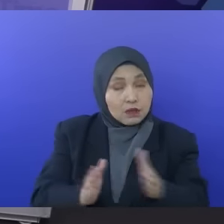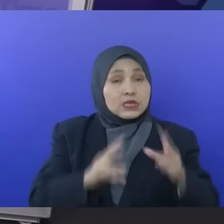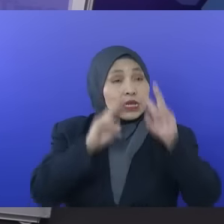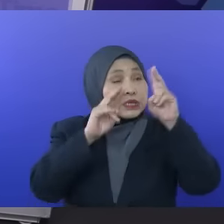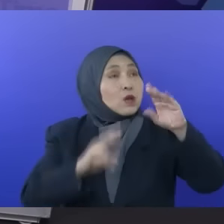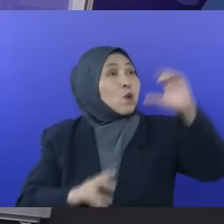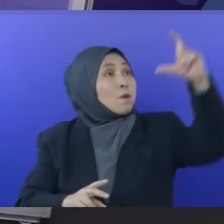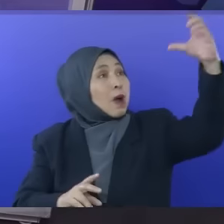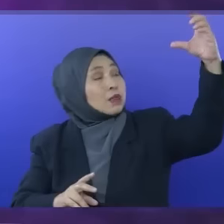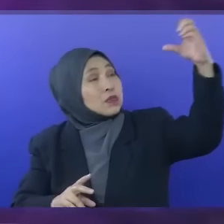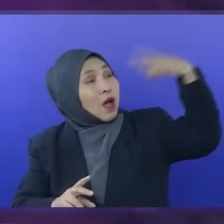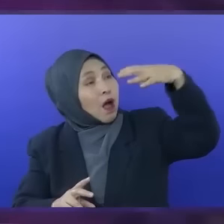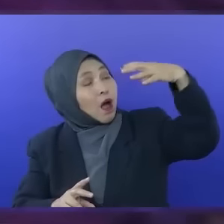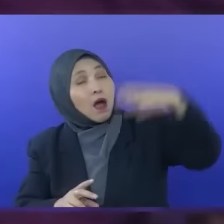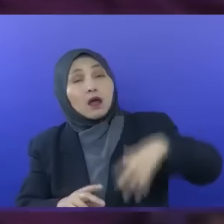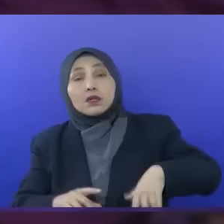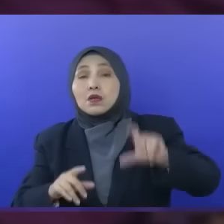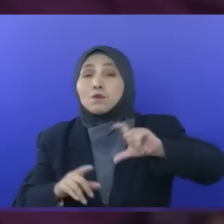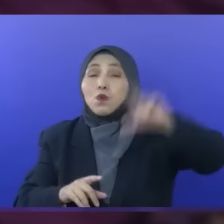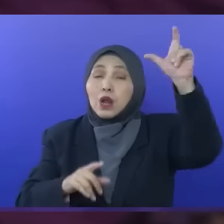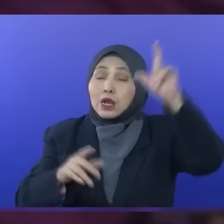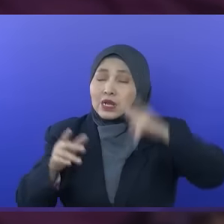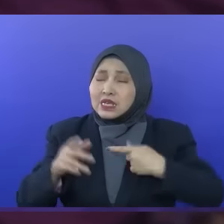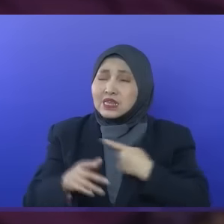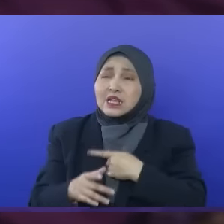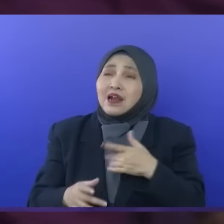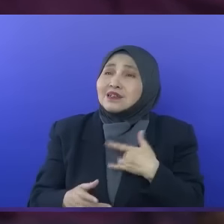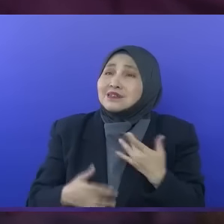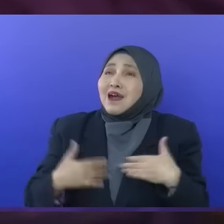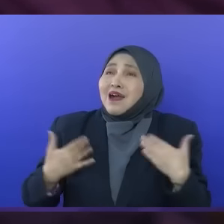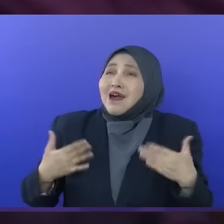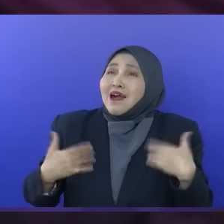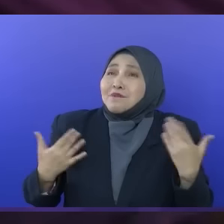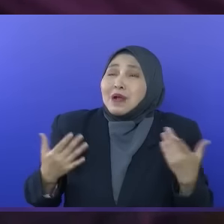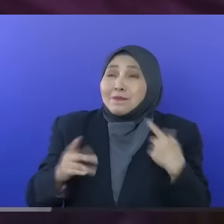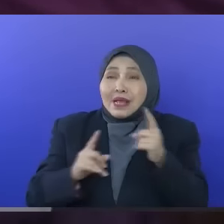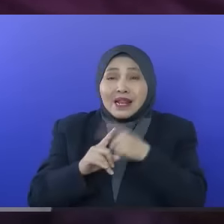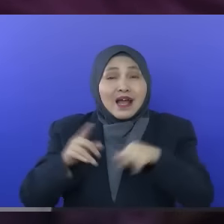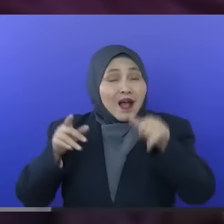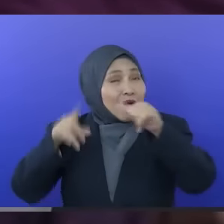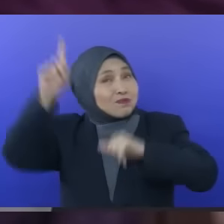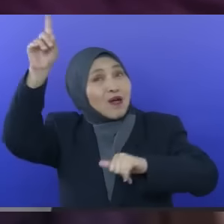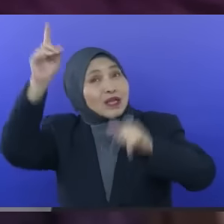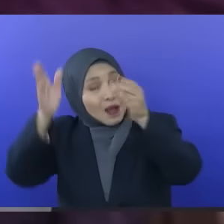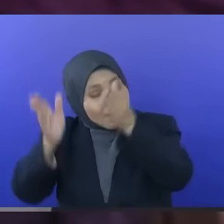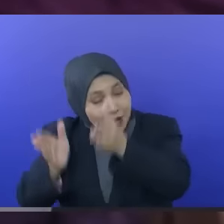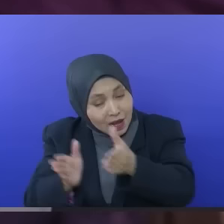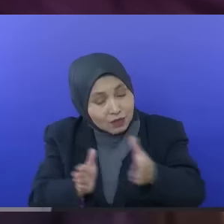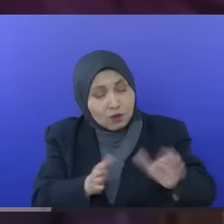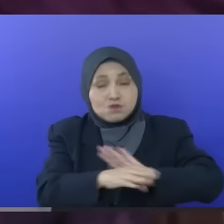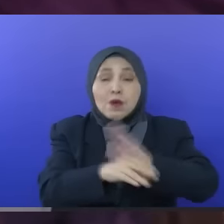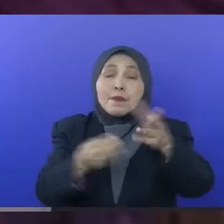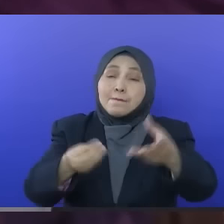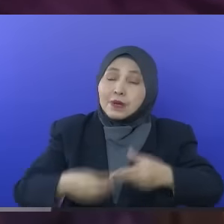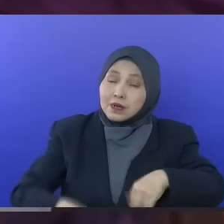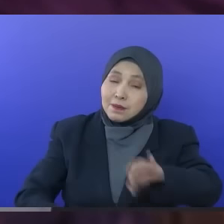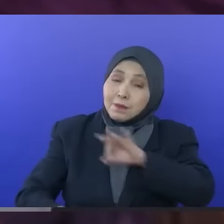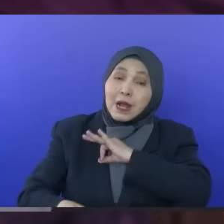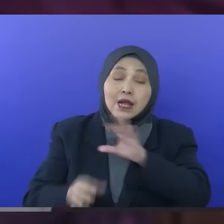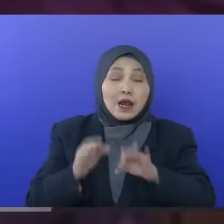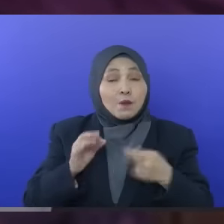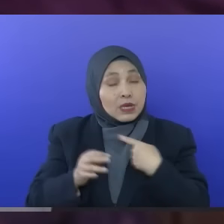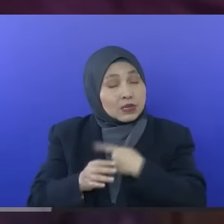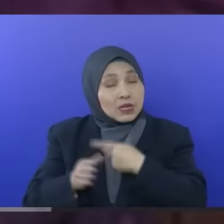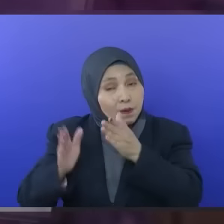matahari bulan diatur Allah jadi kita pun rasa apa Bila diatur Allah semuanya memberi manfaat kalau kita